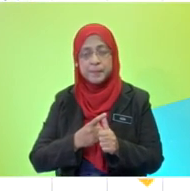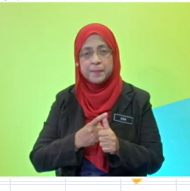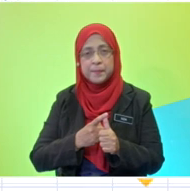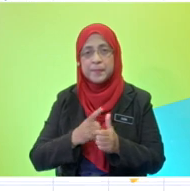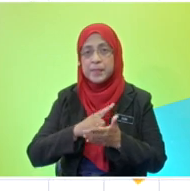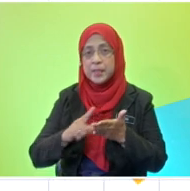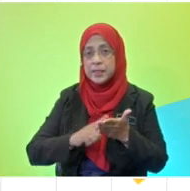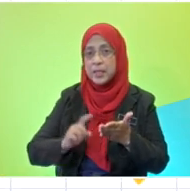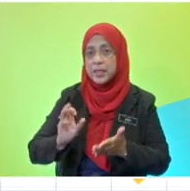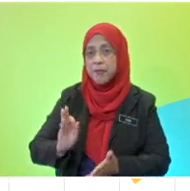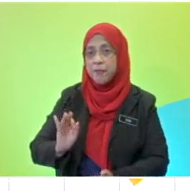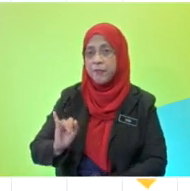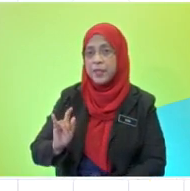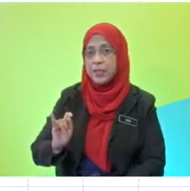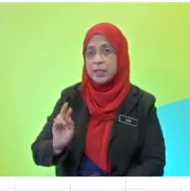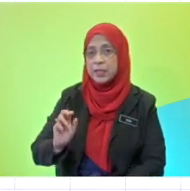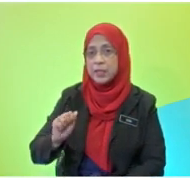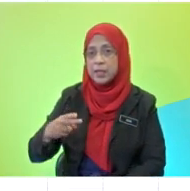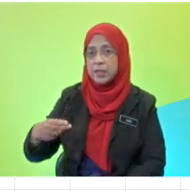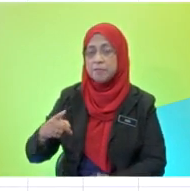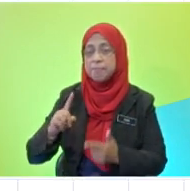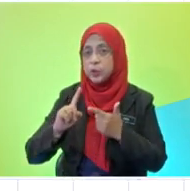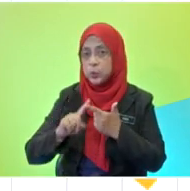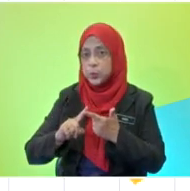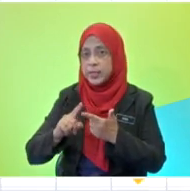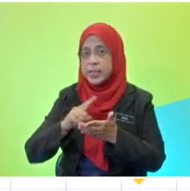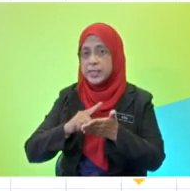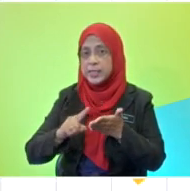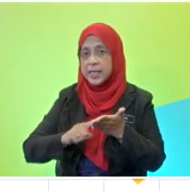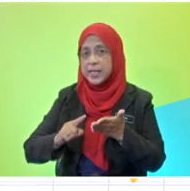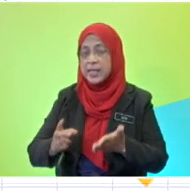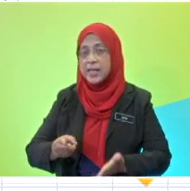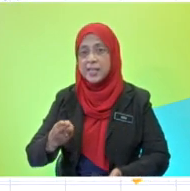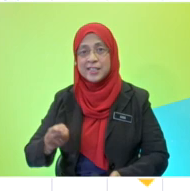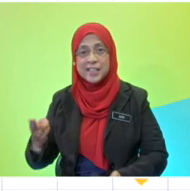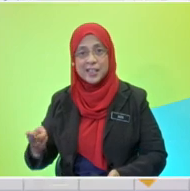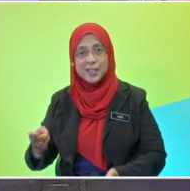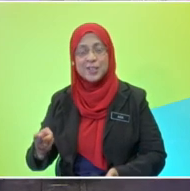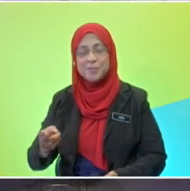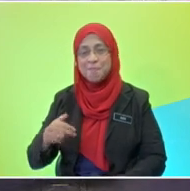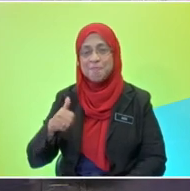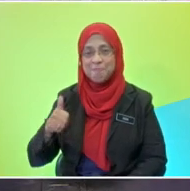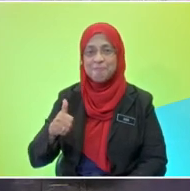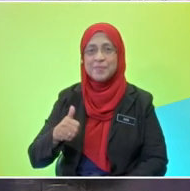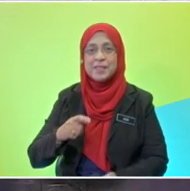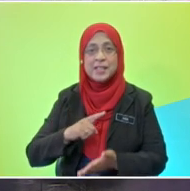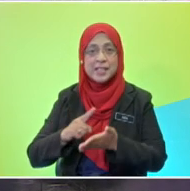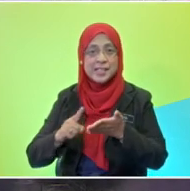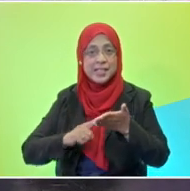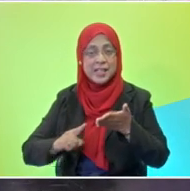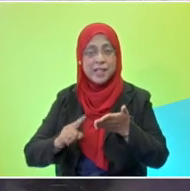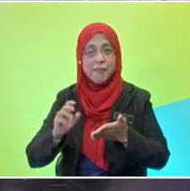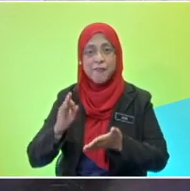zakat fitrah zakat Harto Wah belum terang lagi dah tahu dah bagus saya cerah Oke yaitu zakat fitrah dan